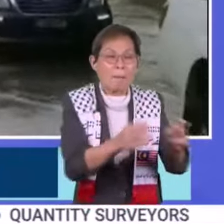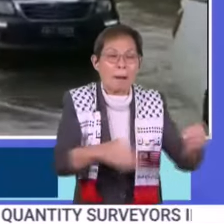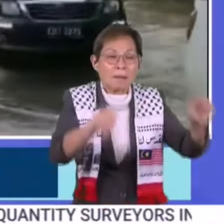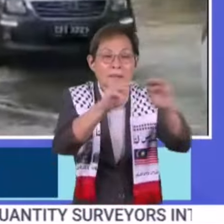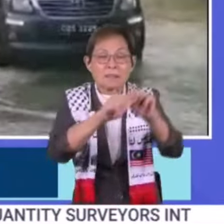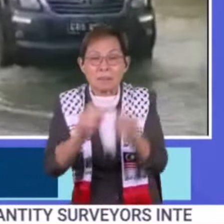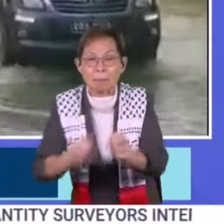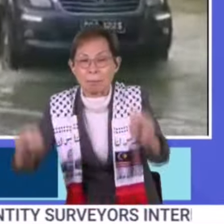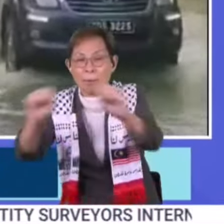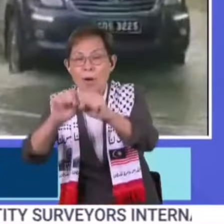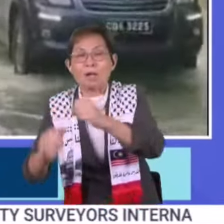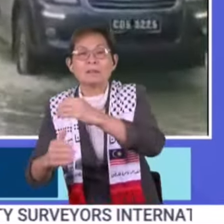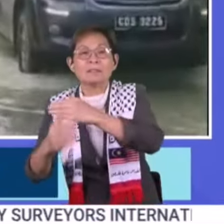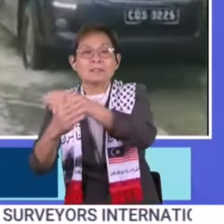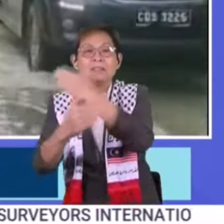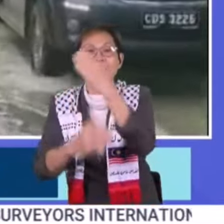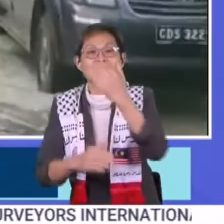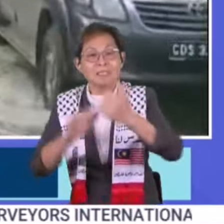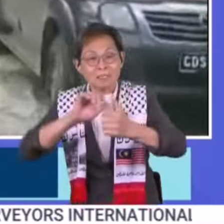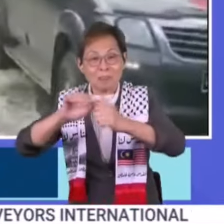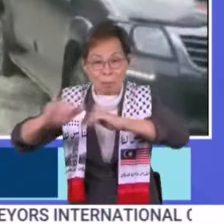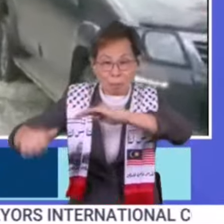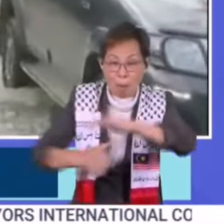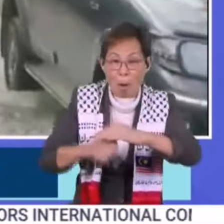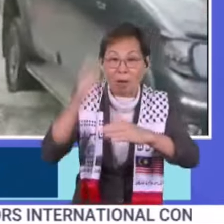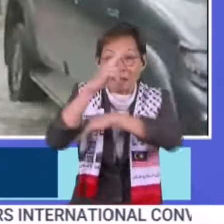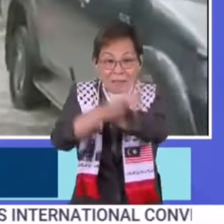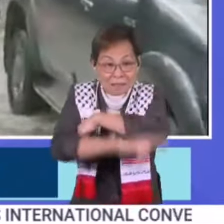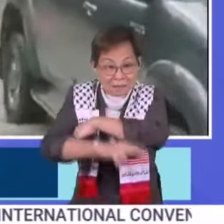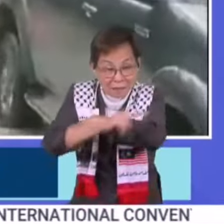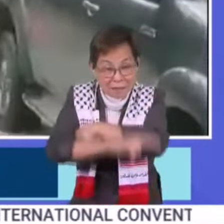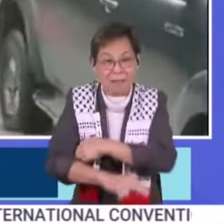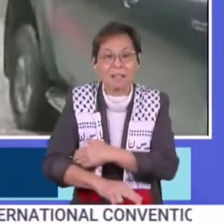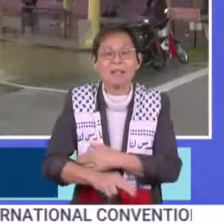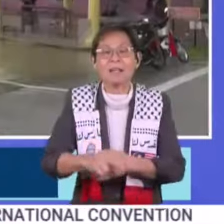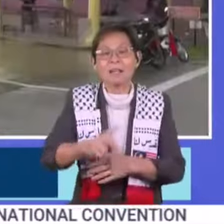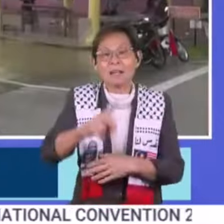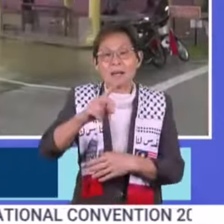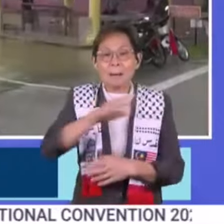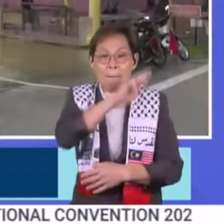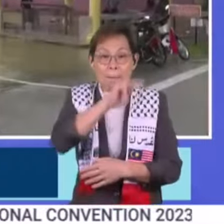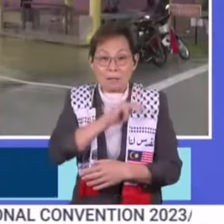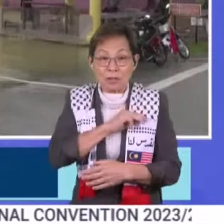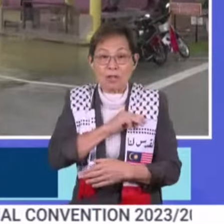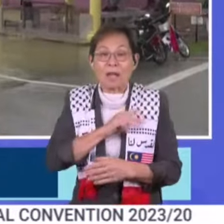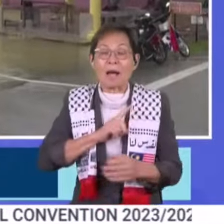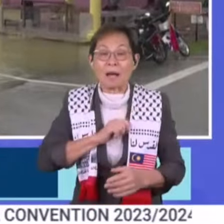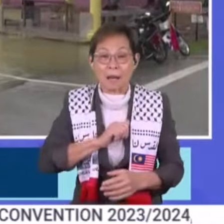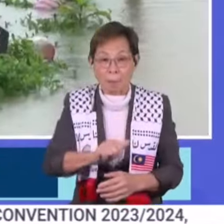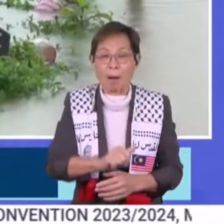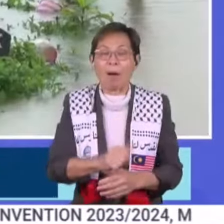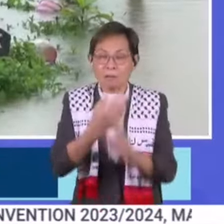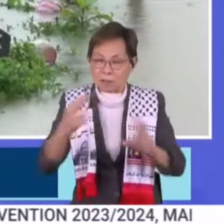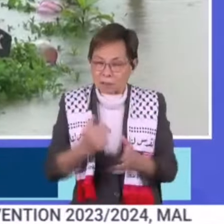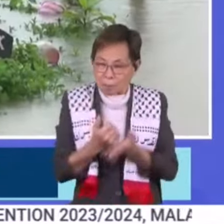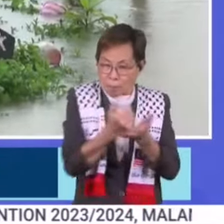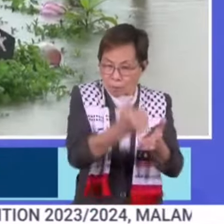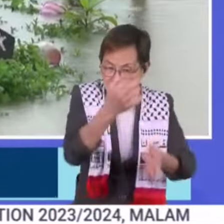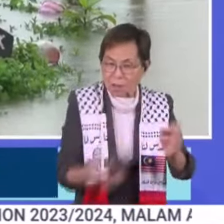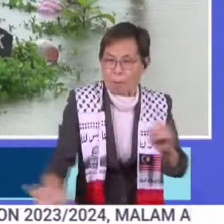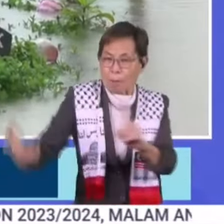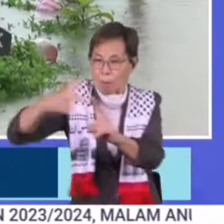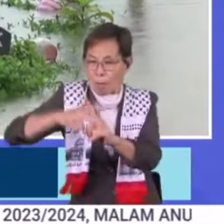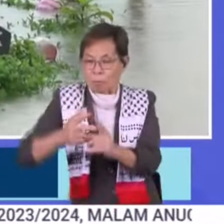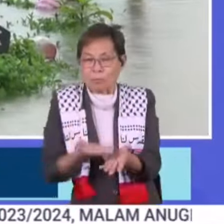bawah bidang kuasa kerajaan negeri. Datuk Dr. Muhammad Naim Mohtar berkata pihaknya sedia menyalurkan bantuan jika terdapat